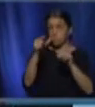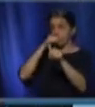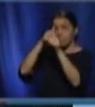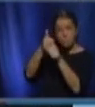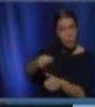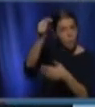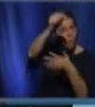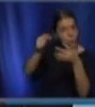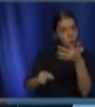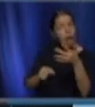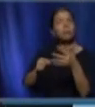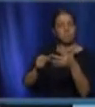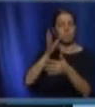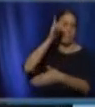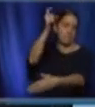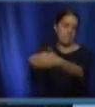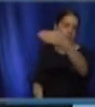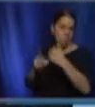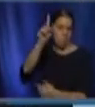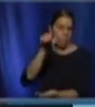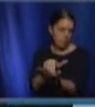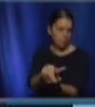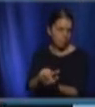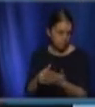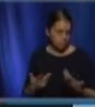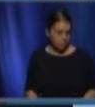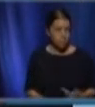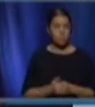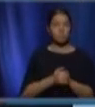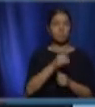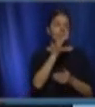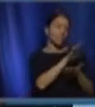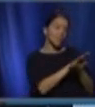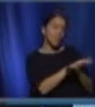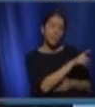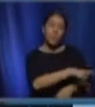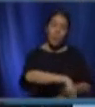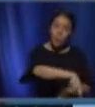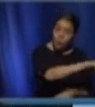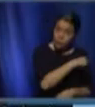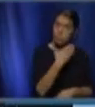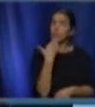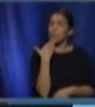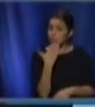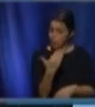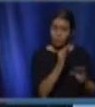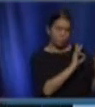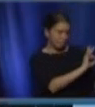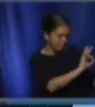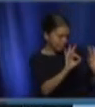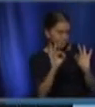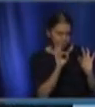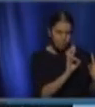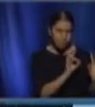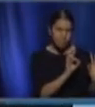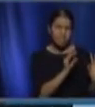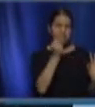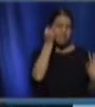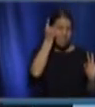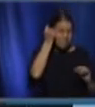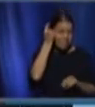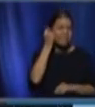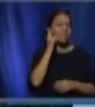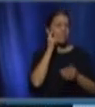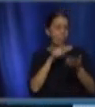La situation est bonne dans les écoles, mais il y a un plus grand nombre de cas chez les élèves